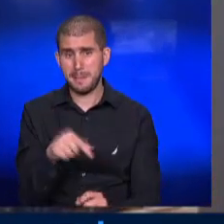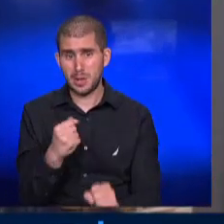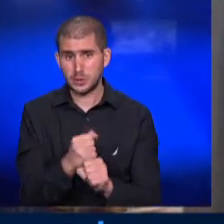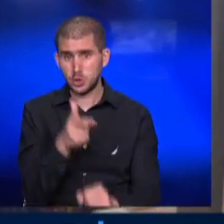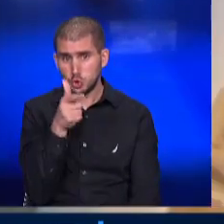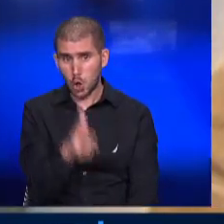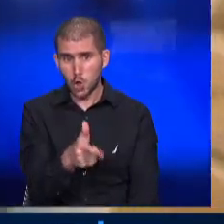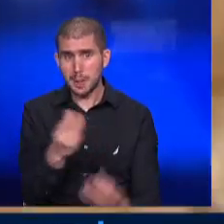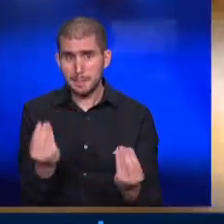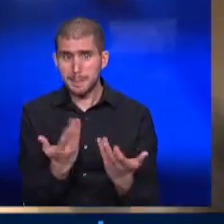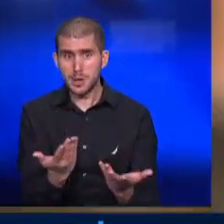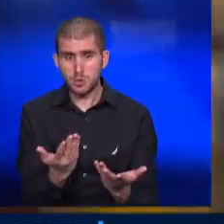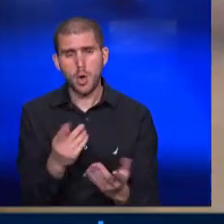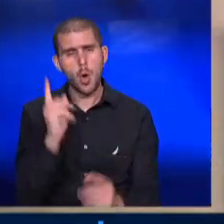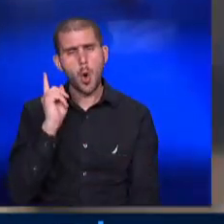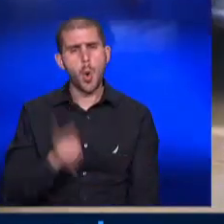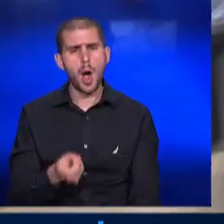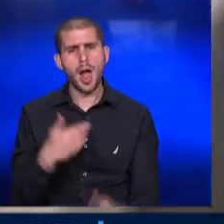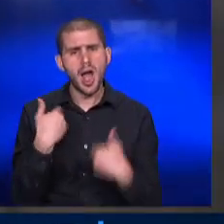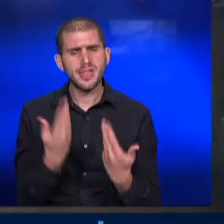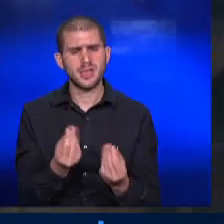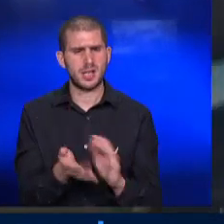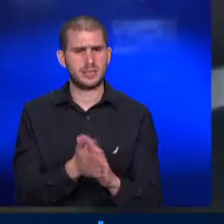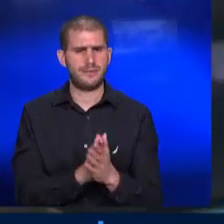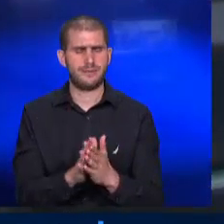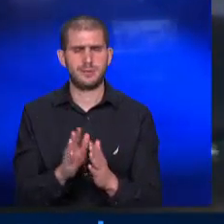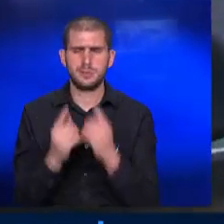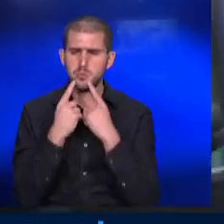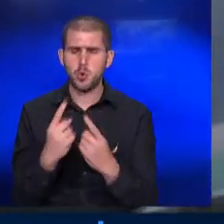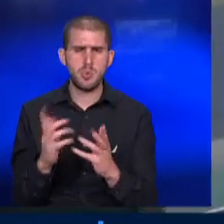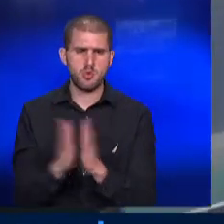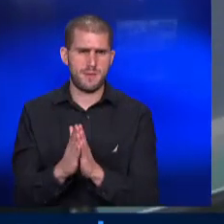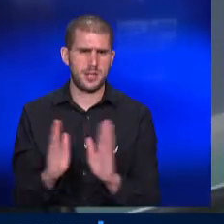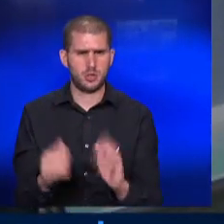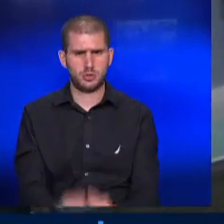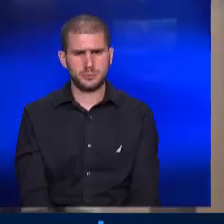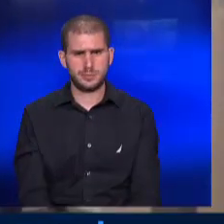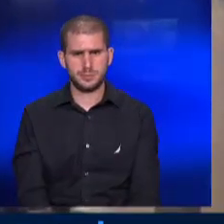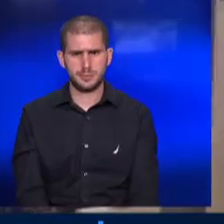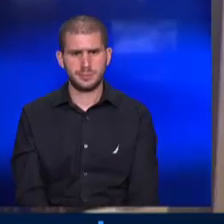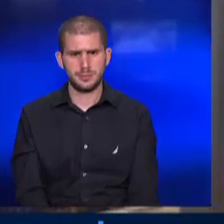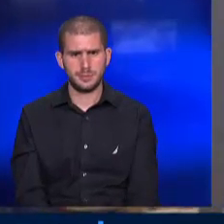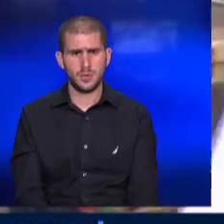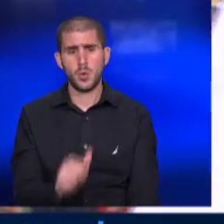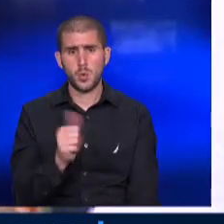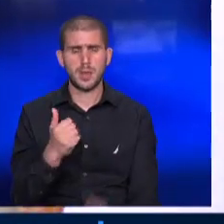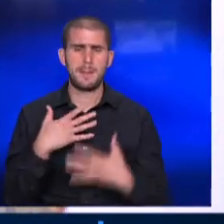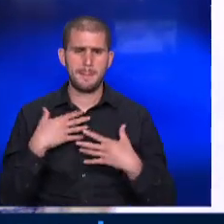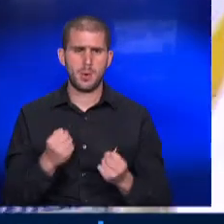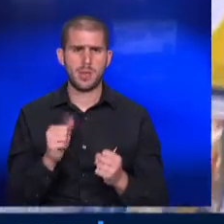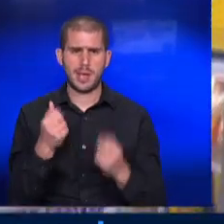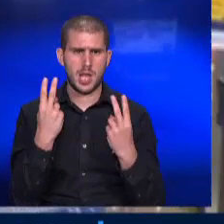שוד כלשהו, יש להם הוראה מפורשת לתת את הכסף, מה שהוא מבקש. קודם כל זה הבריאות, זה